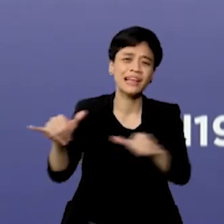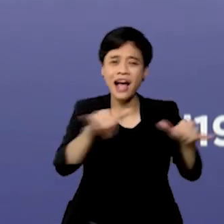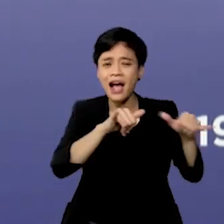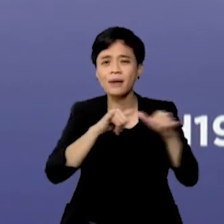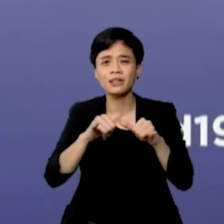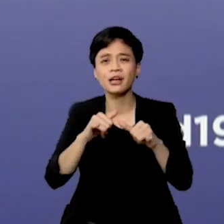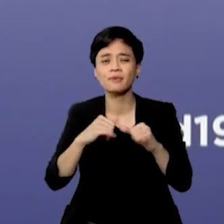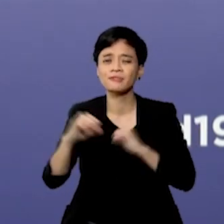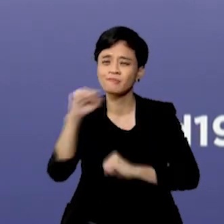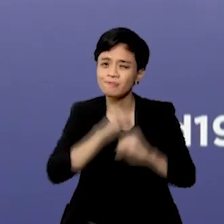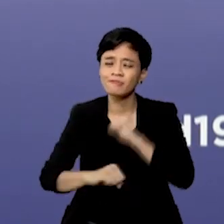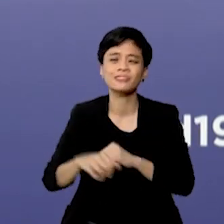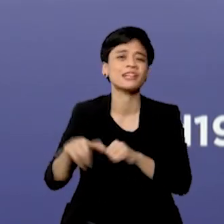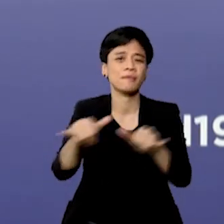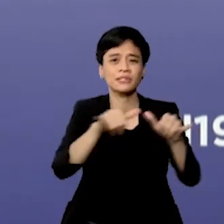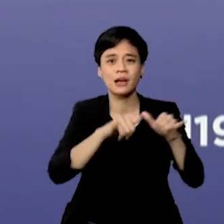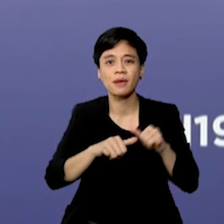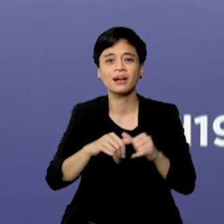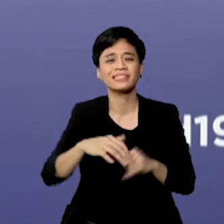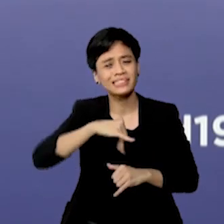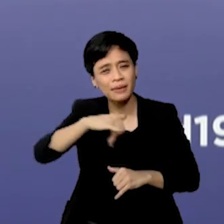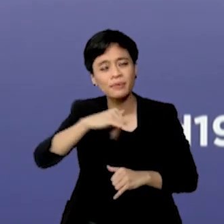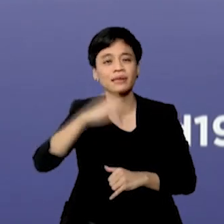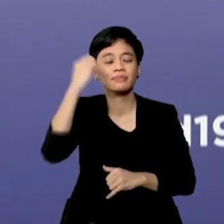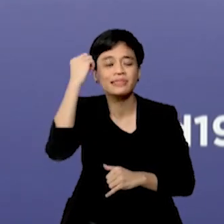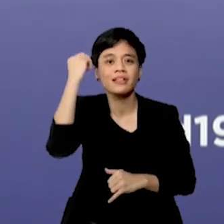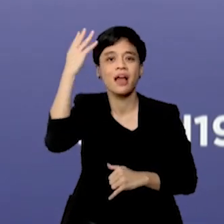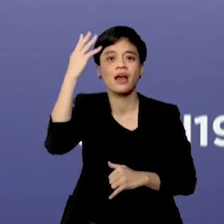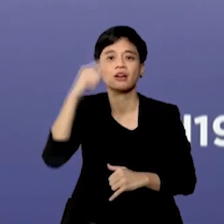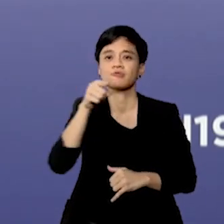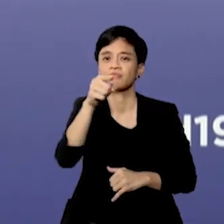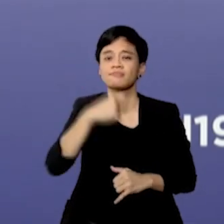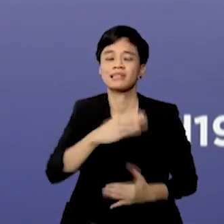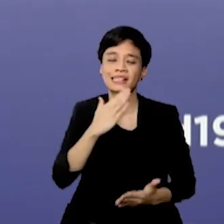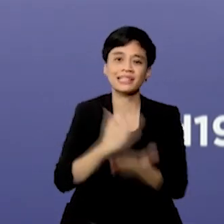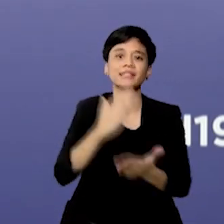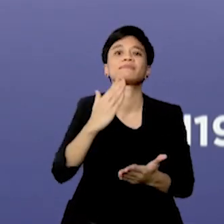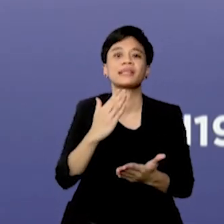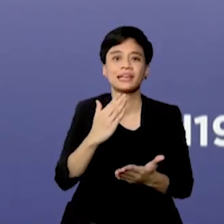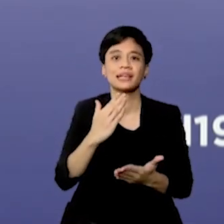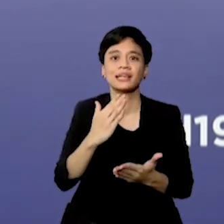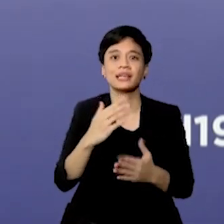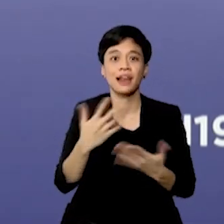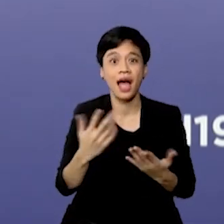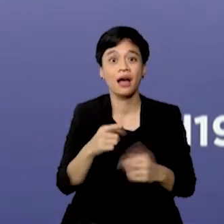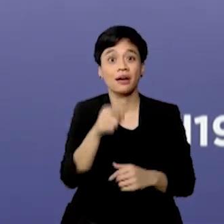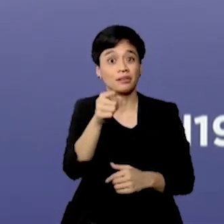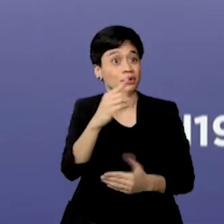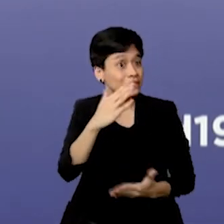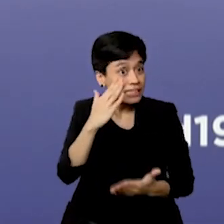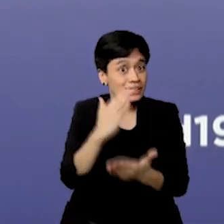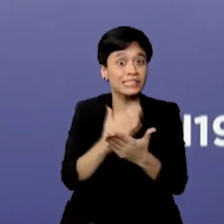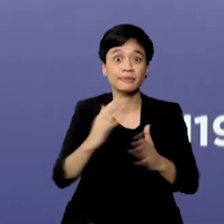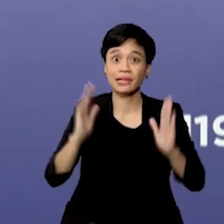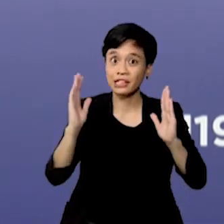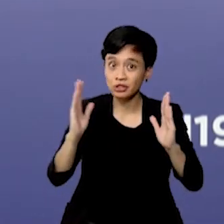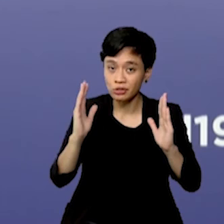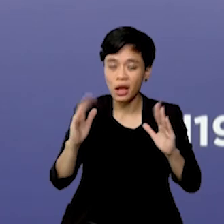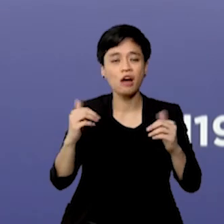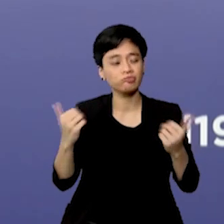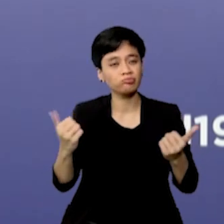terus-menerus dan penuh kesadaran untuk disiplin menjalaninya. Dengan cara seperti ini, maka kita akan bisa